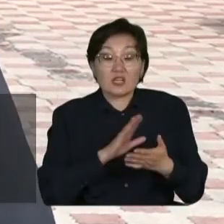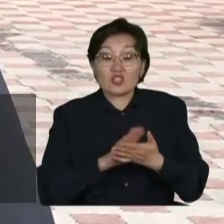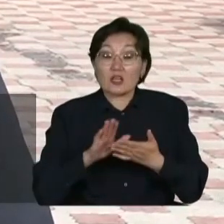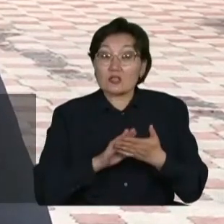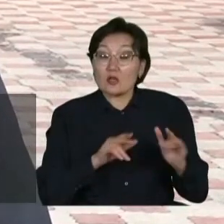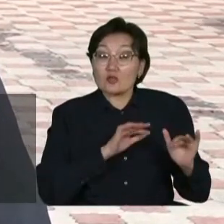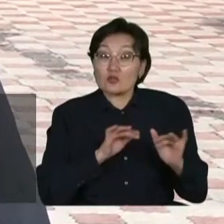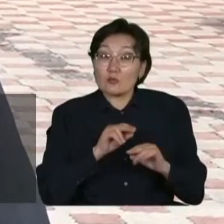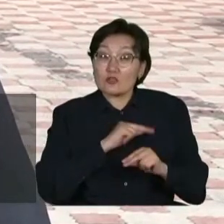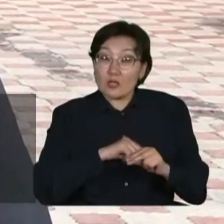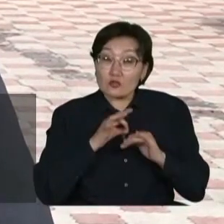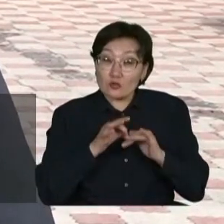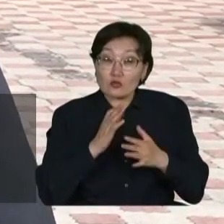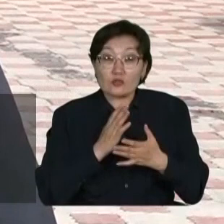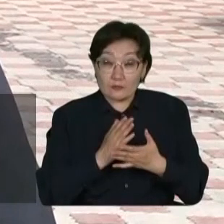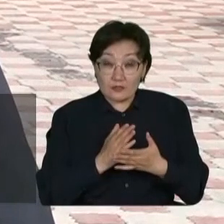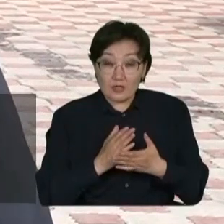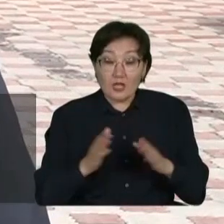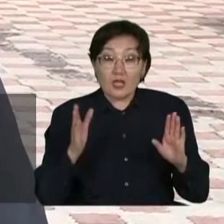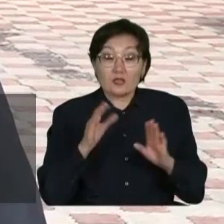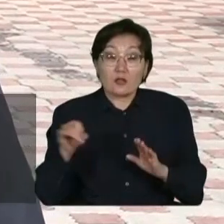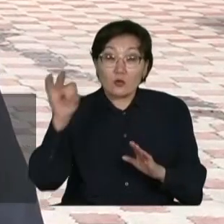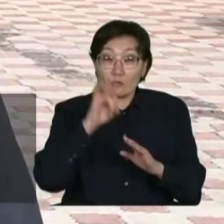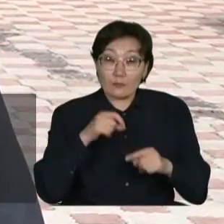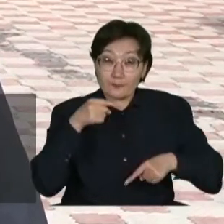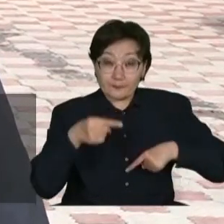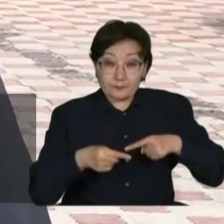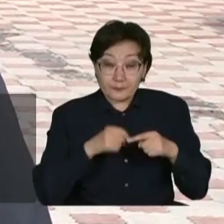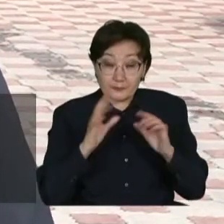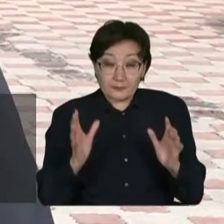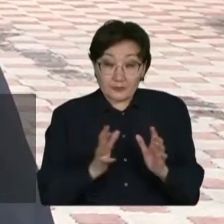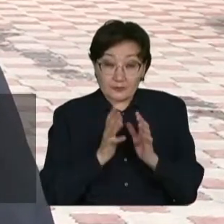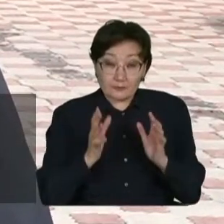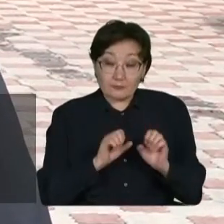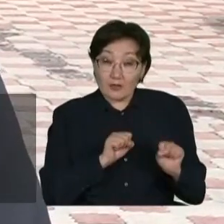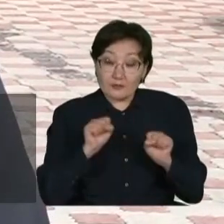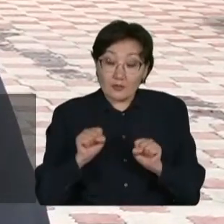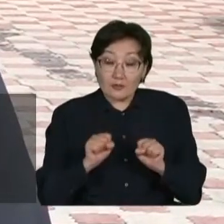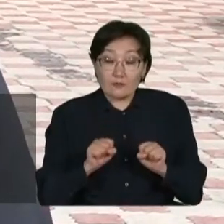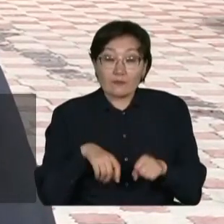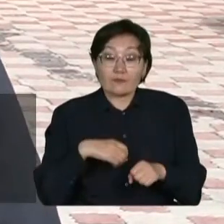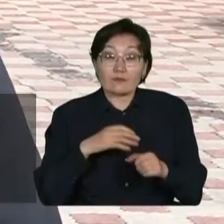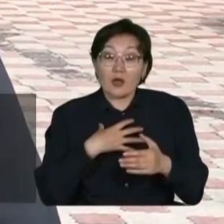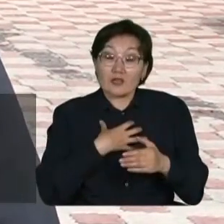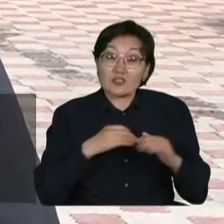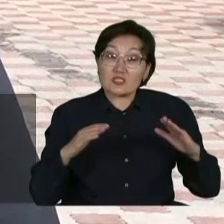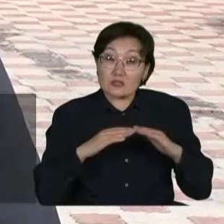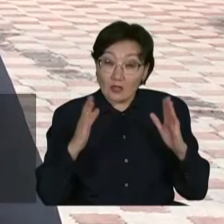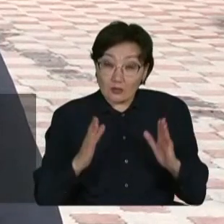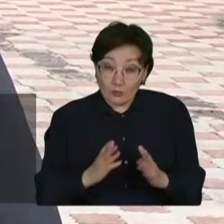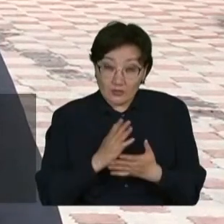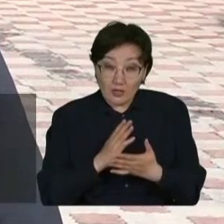жұмыстары жүргізіліп жатыр. Бұның өзі тарихи мұрамызды сақтап қорғаудың бірде бір нысаны болып есептеледі. Алдағы